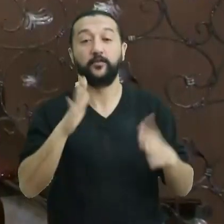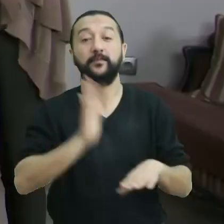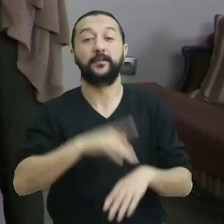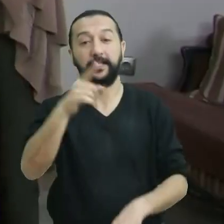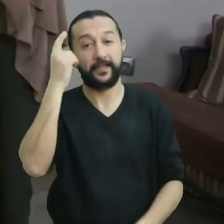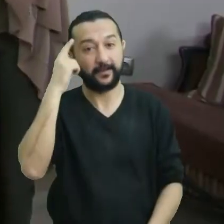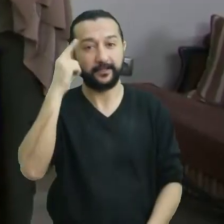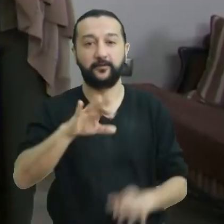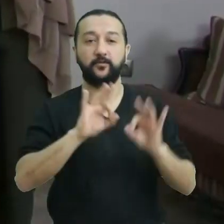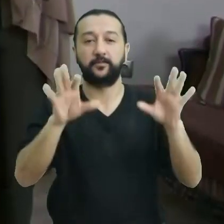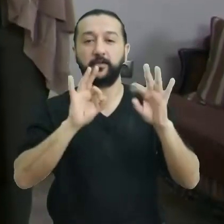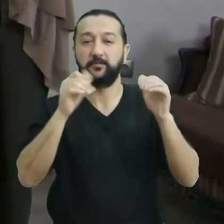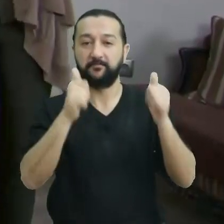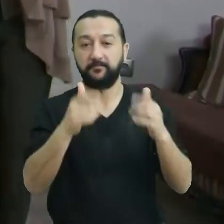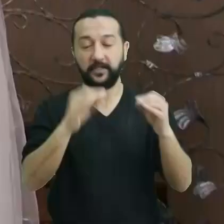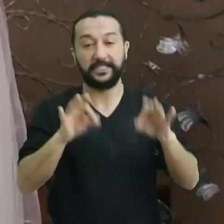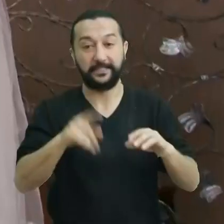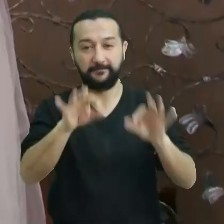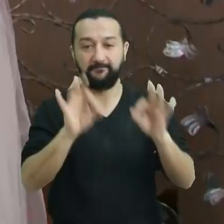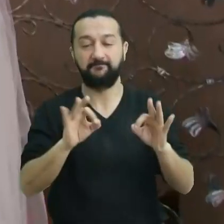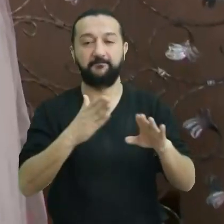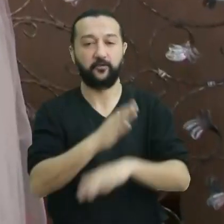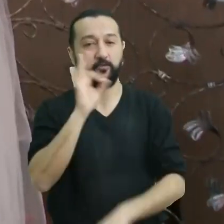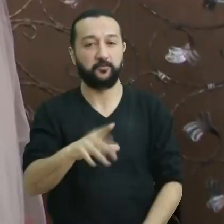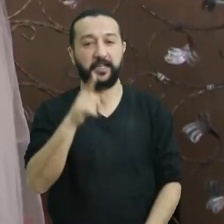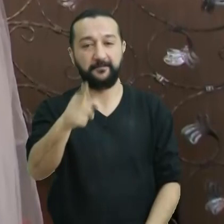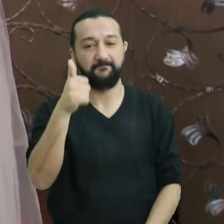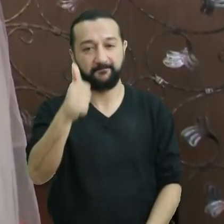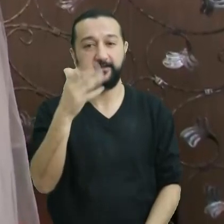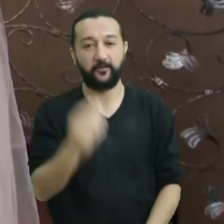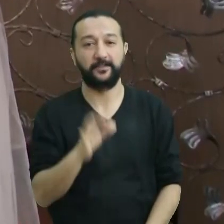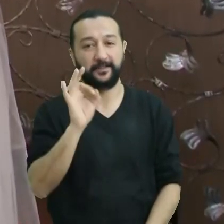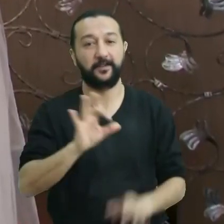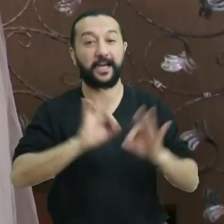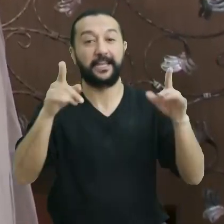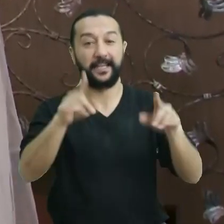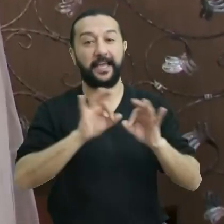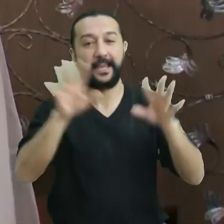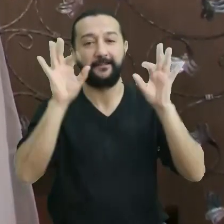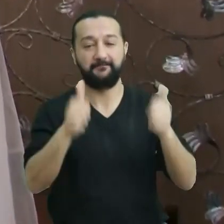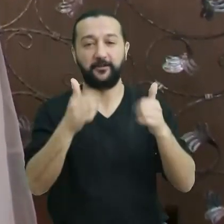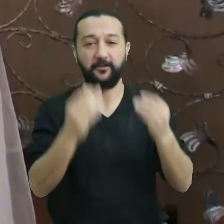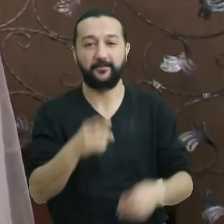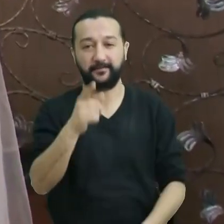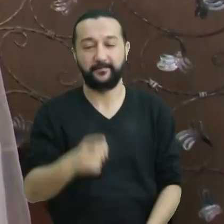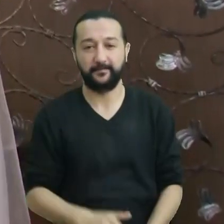Anne kafanı biraz eğ. Süper. Hızlı şimdi. Mükemmel. Evet. Harika.